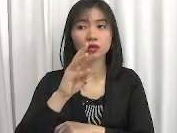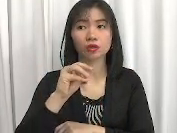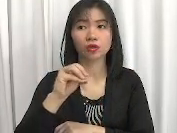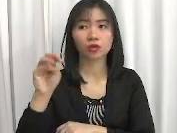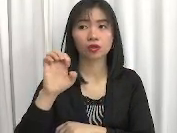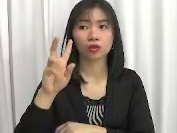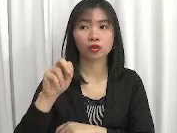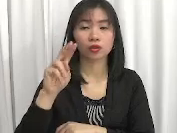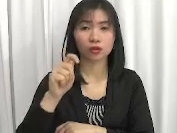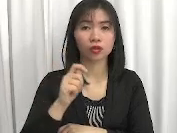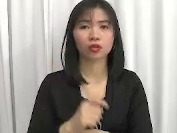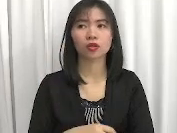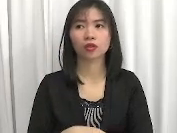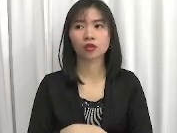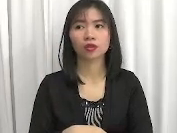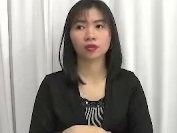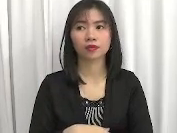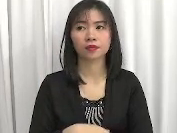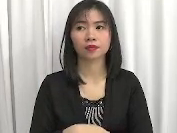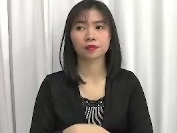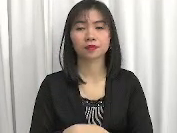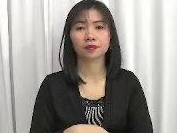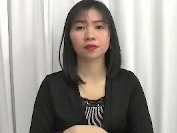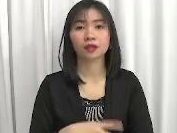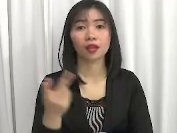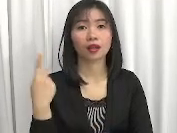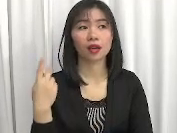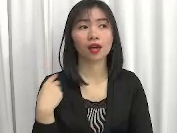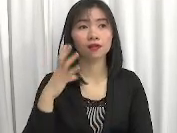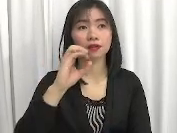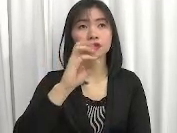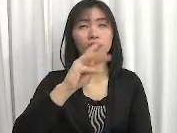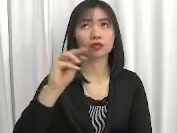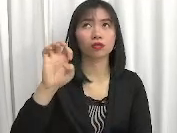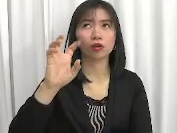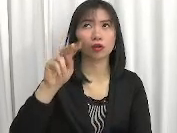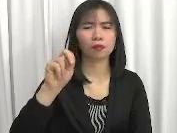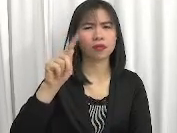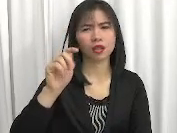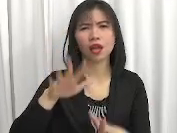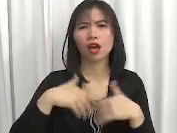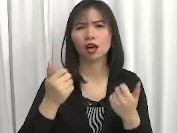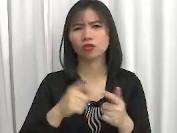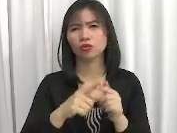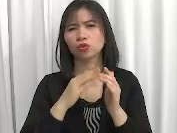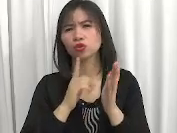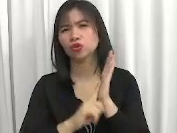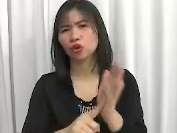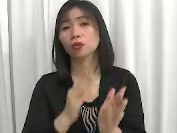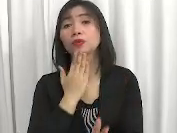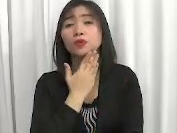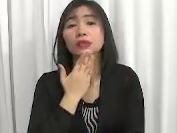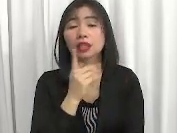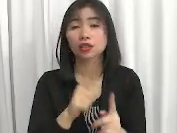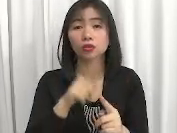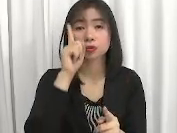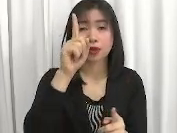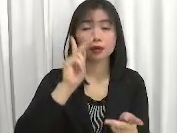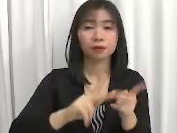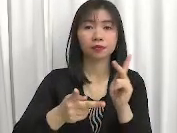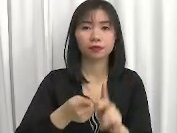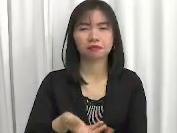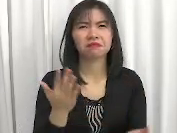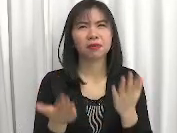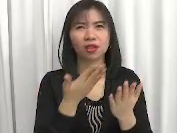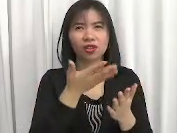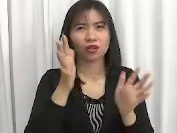to cut his hair. Yung kumbaga, paano mo maipapahayag yung endearment mo sa iyong asawa. Sabi niya, you can be the one to cut